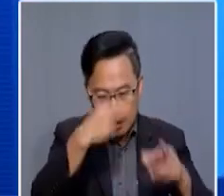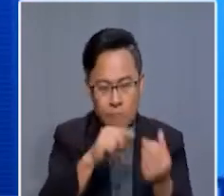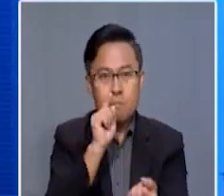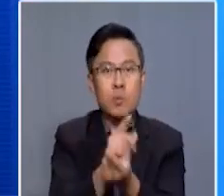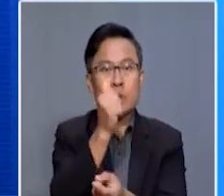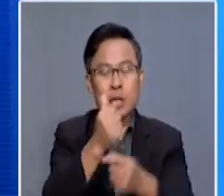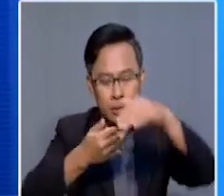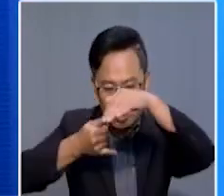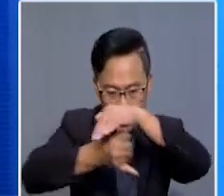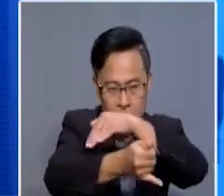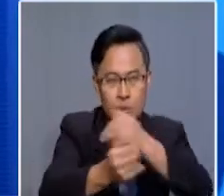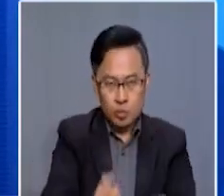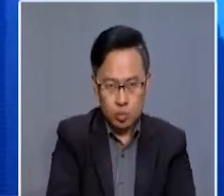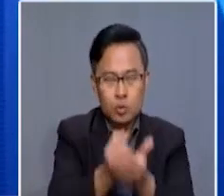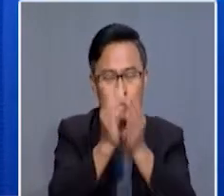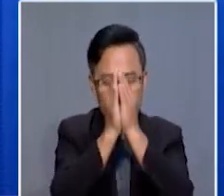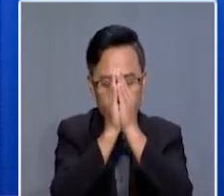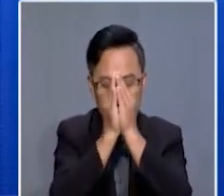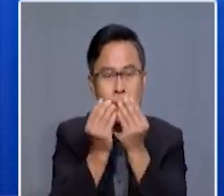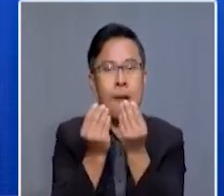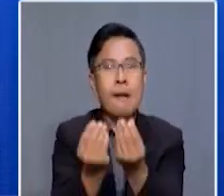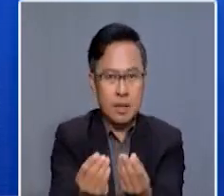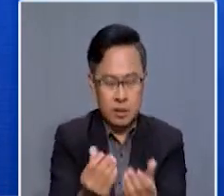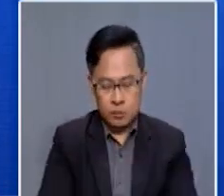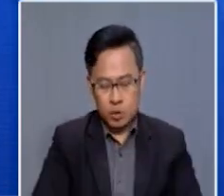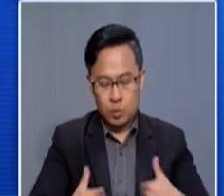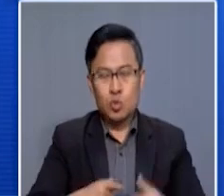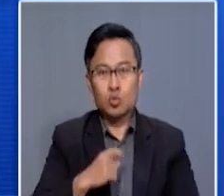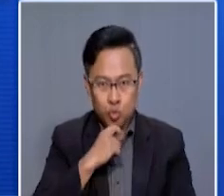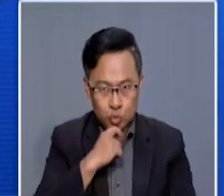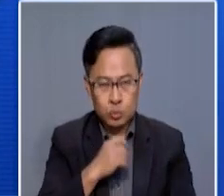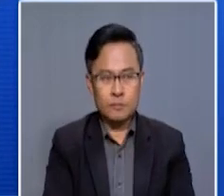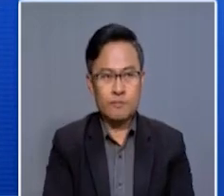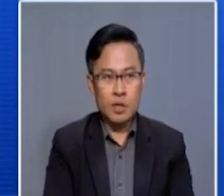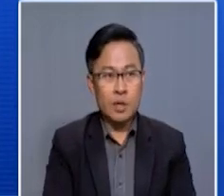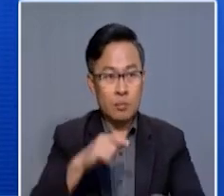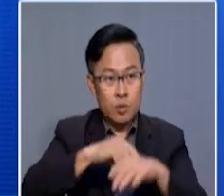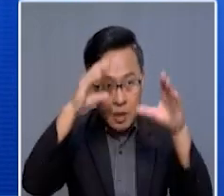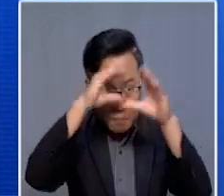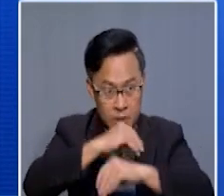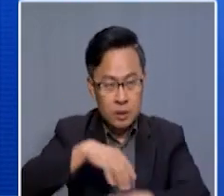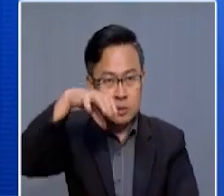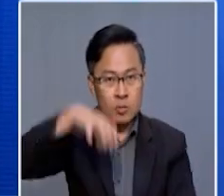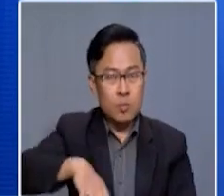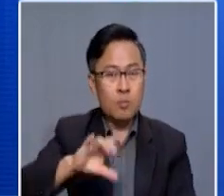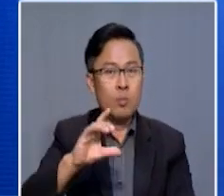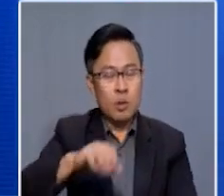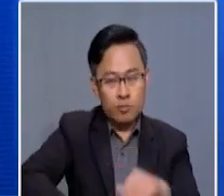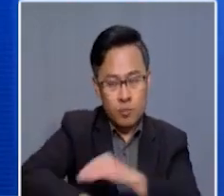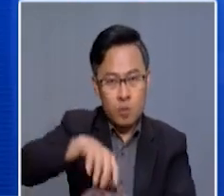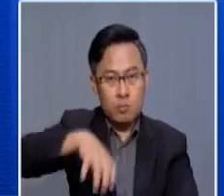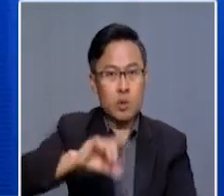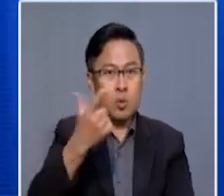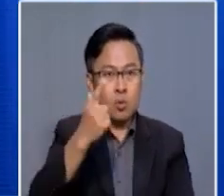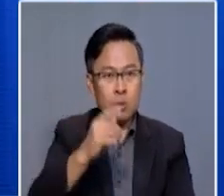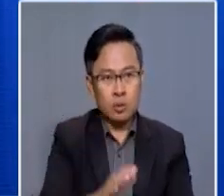ายที่ติดอยู่ในถ้ำหลวงรอดชีวิตออกมาอย่างปลอดภัยค่ะและช่วงเย็นของเมื่อวานนี้นะคะทางสโมสร SCG เมืองทองยูไนเต็ดน